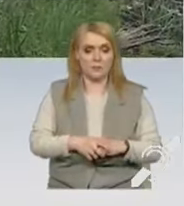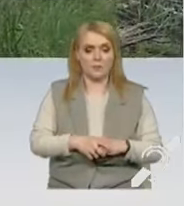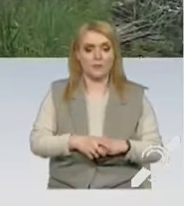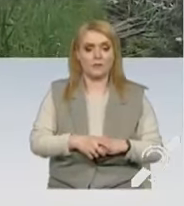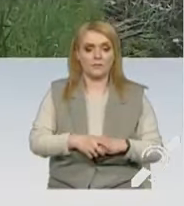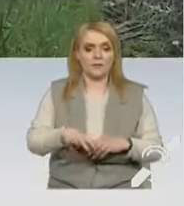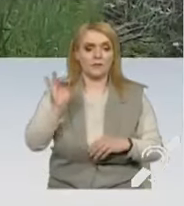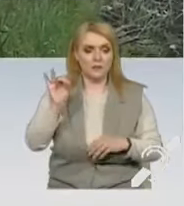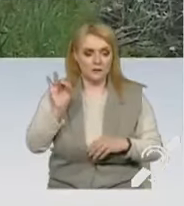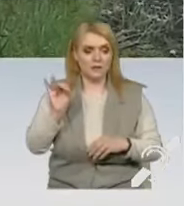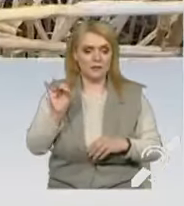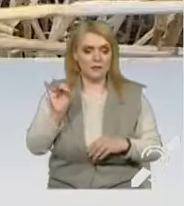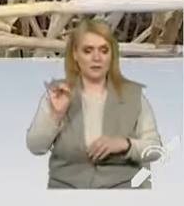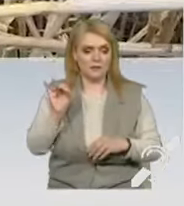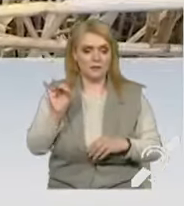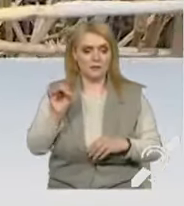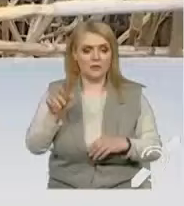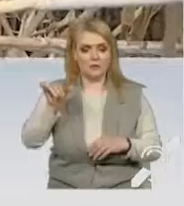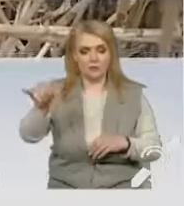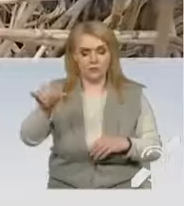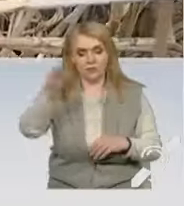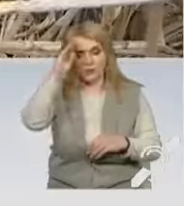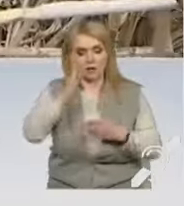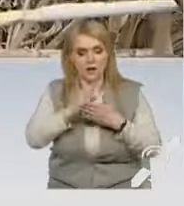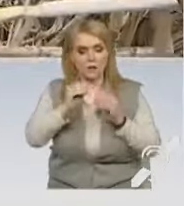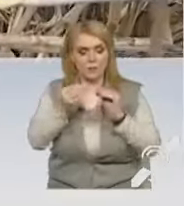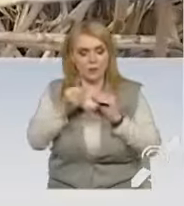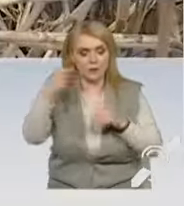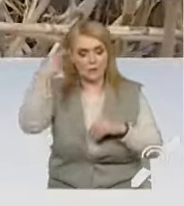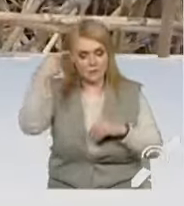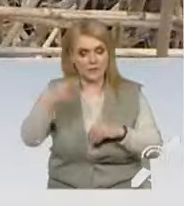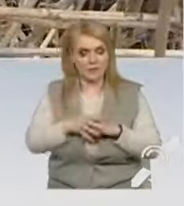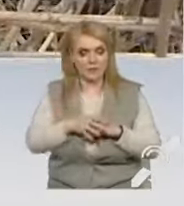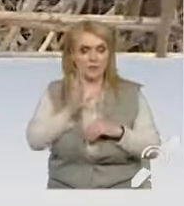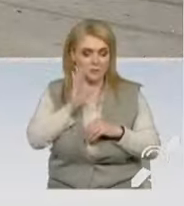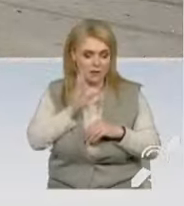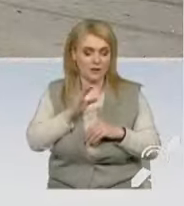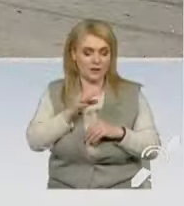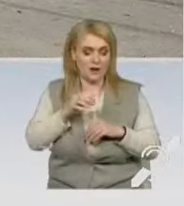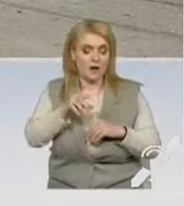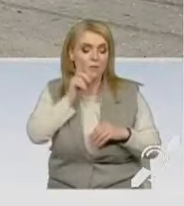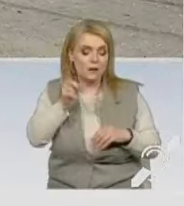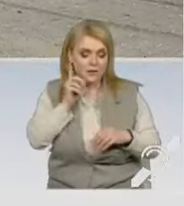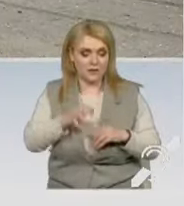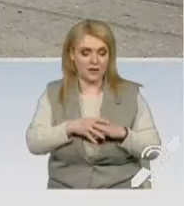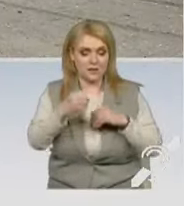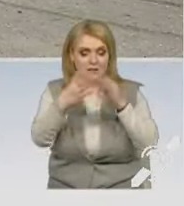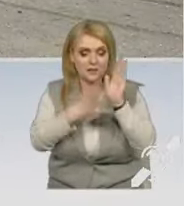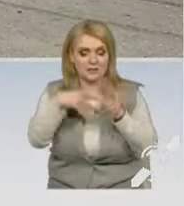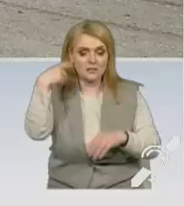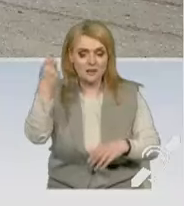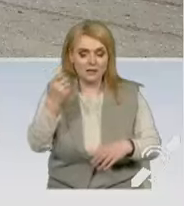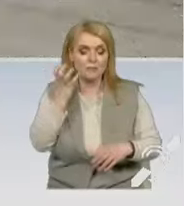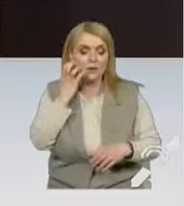penitenciarilor și că ar avea unele probleme psihice precizăm că tânăra de 19 ani însărcinat în aproape șase luni e de